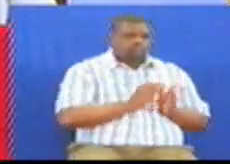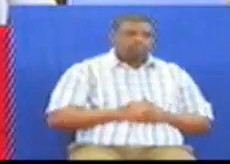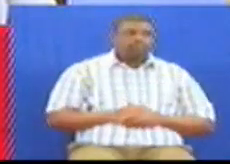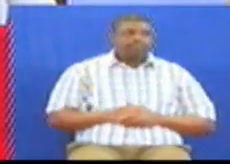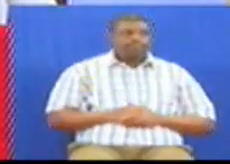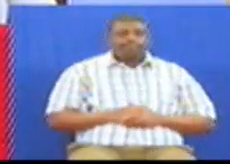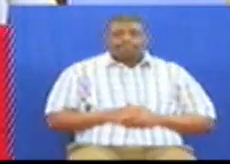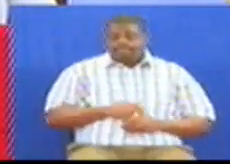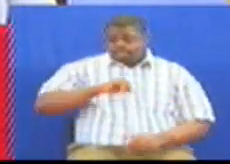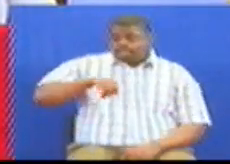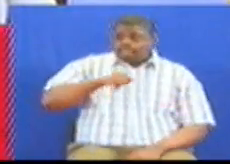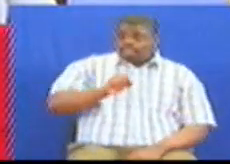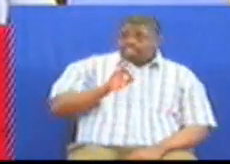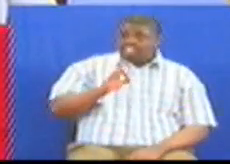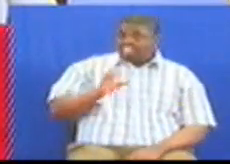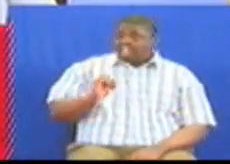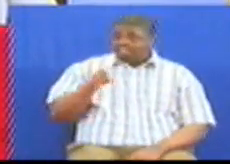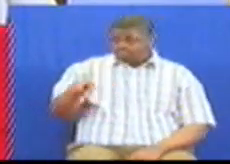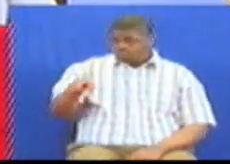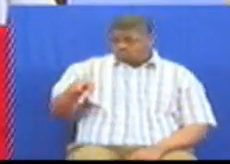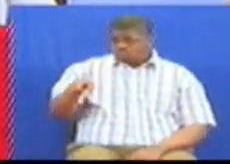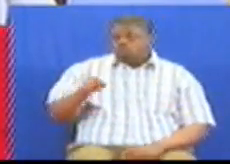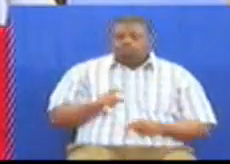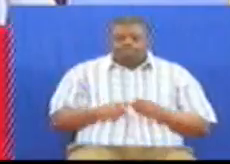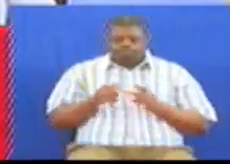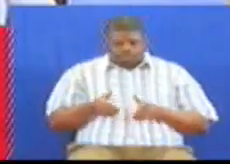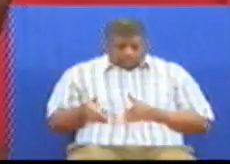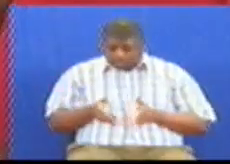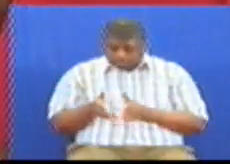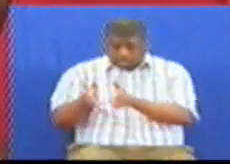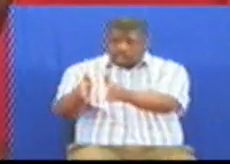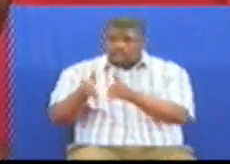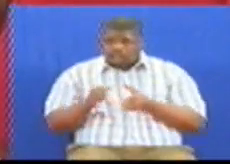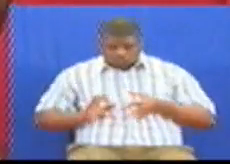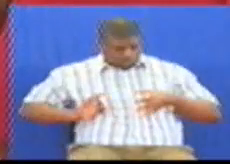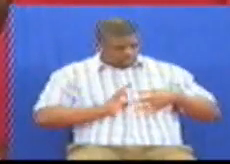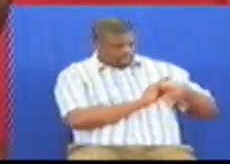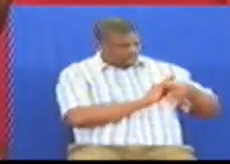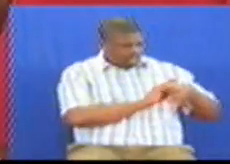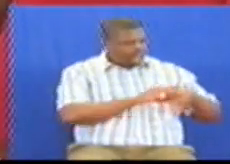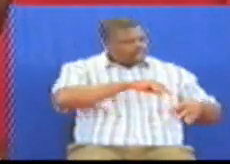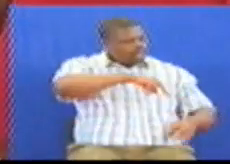Tunakuomba Mheshimiwa Jafu, tuna barabara inayounganisha na mtumbo